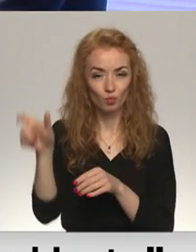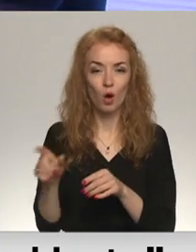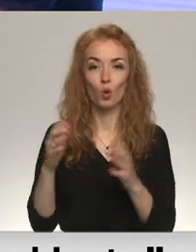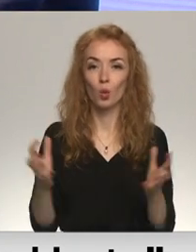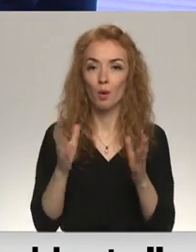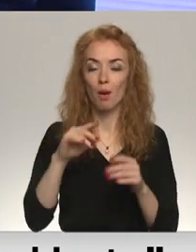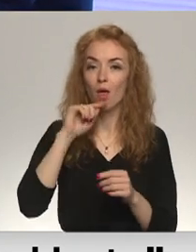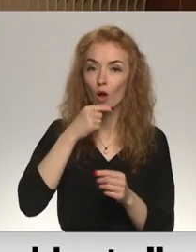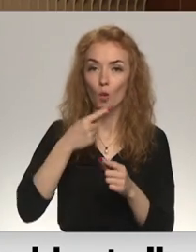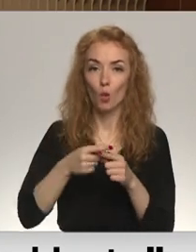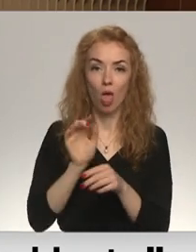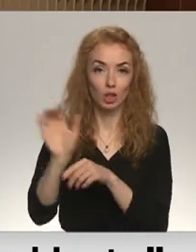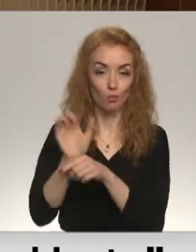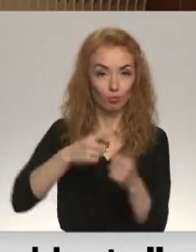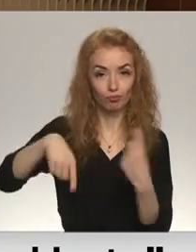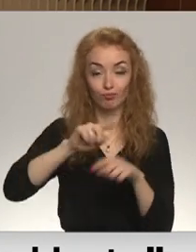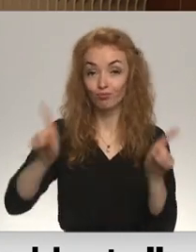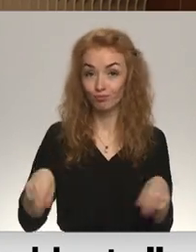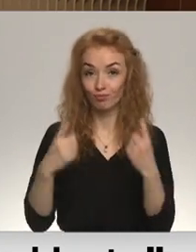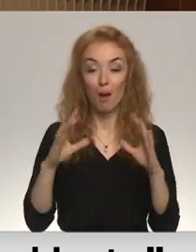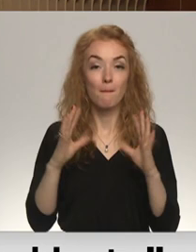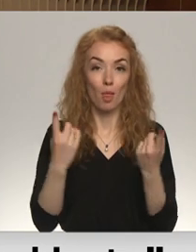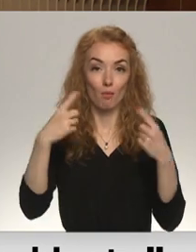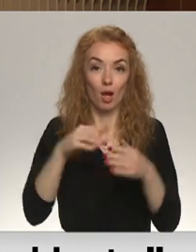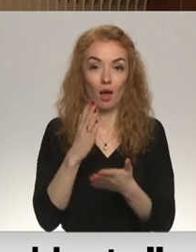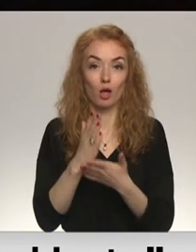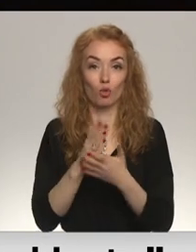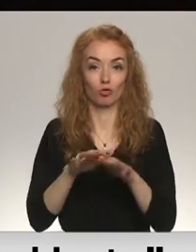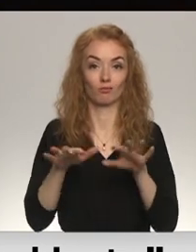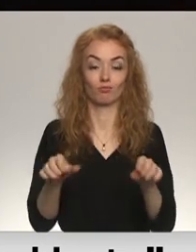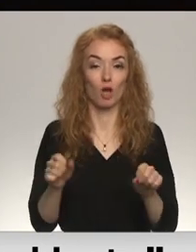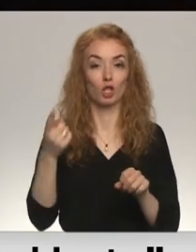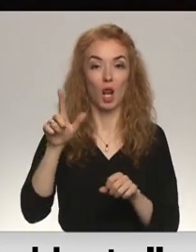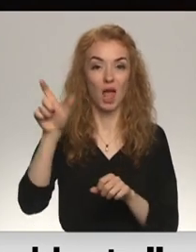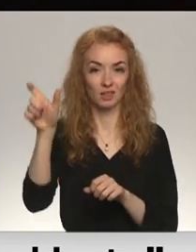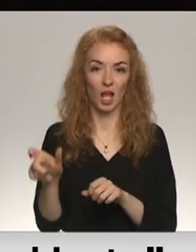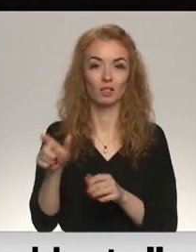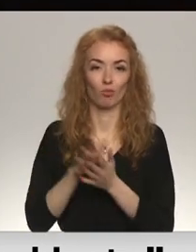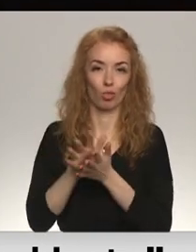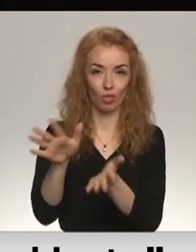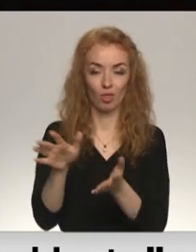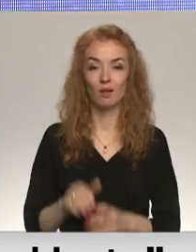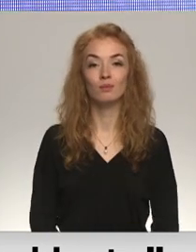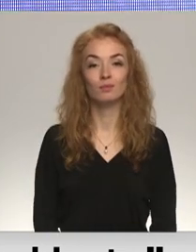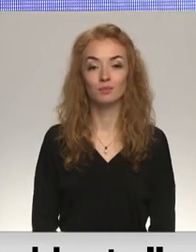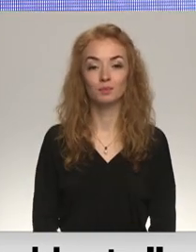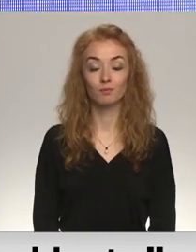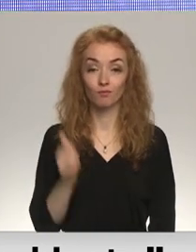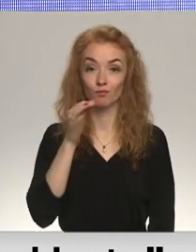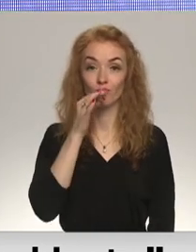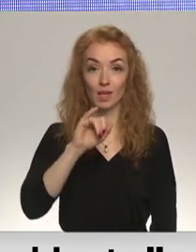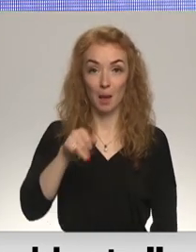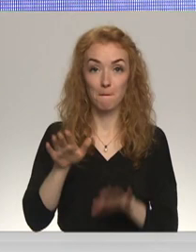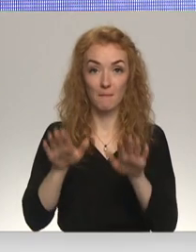un eksporta attīstību. Savukārt, pašreiz pie varas esošajiem Šlesere veltīja skarbus vārdus. Ja paliks Kariņa un